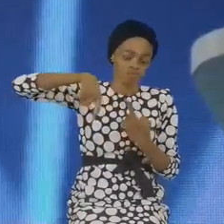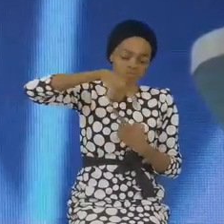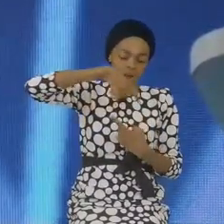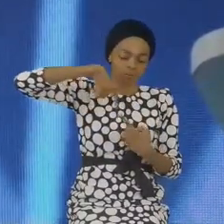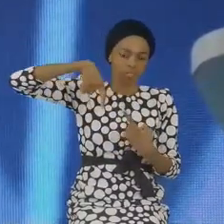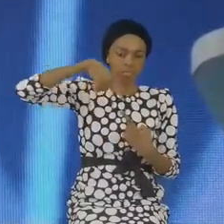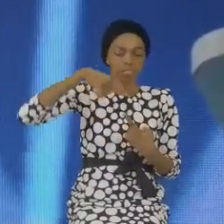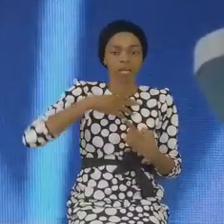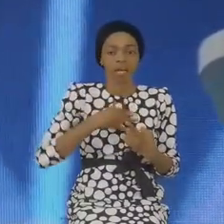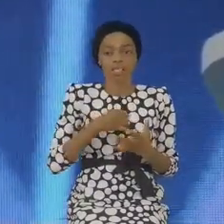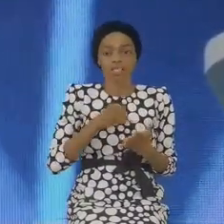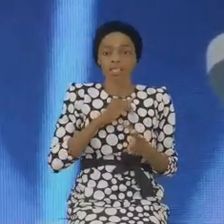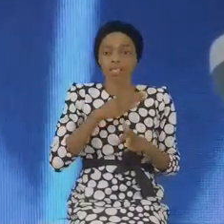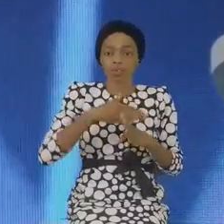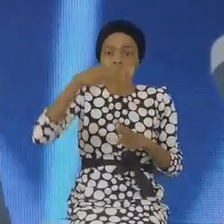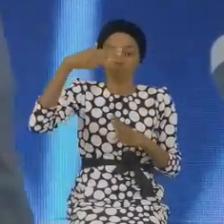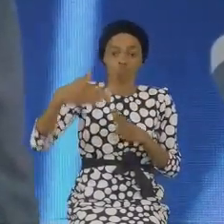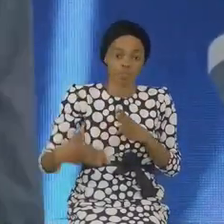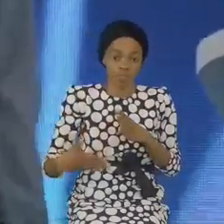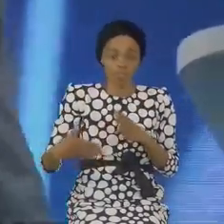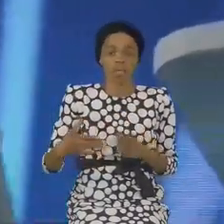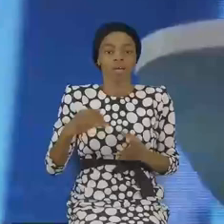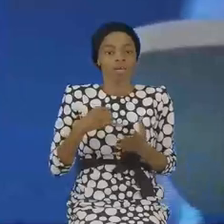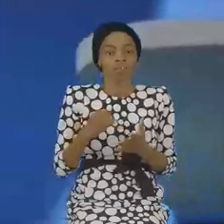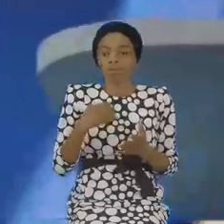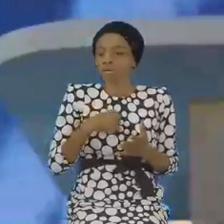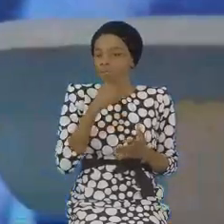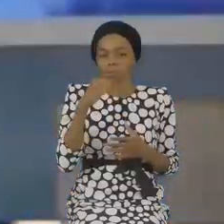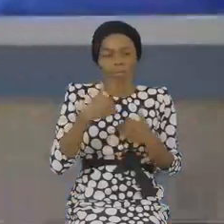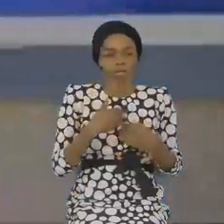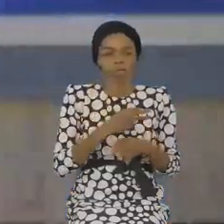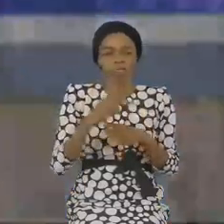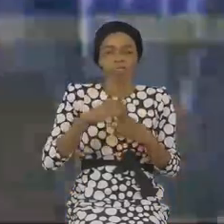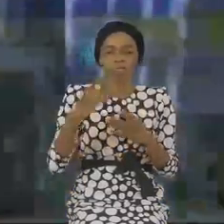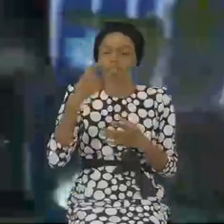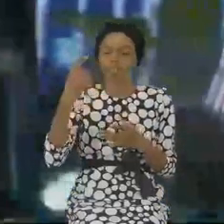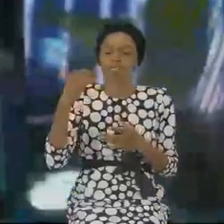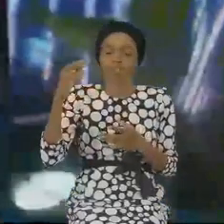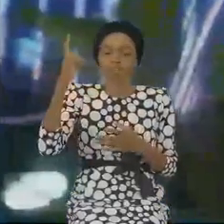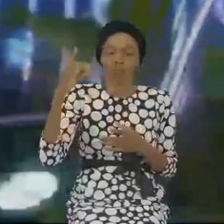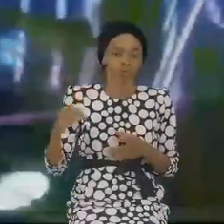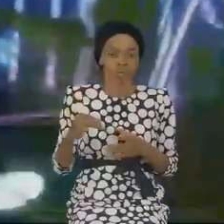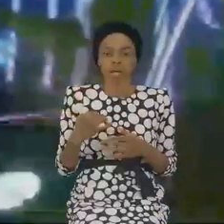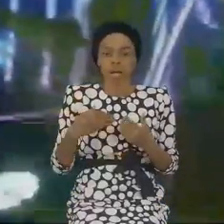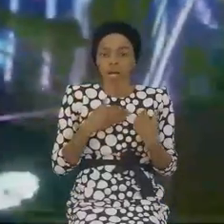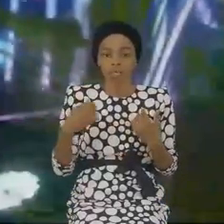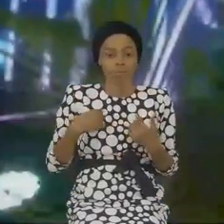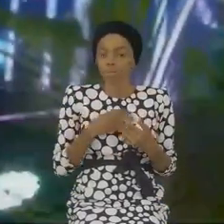Nous ne pouvons même pas avoir un ministère aux yeux de Dieu et ne pouvons pas non plus